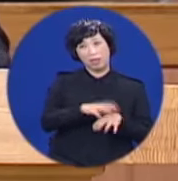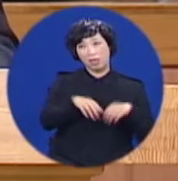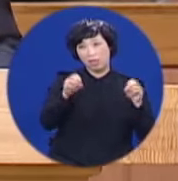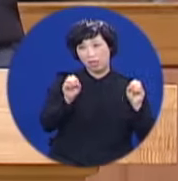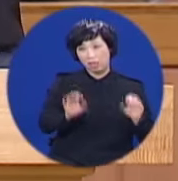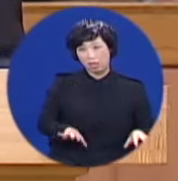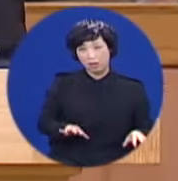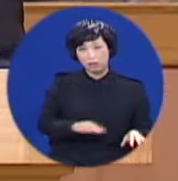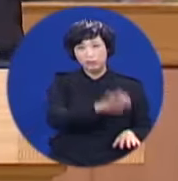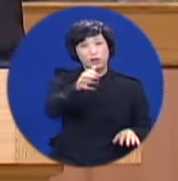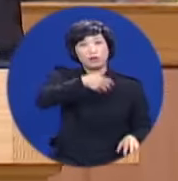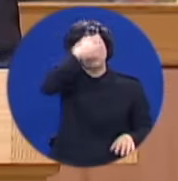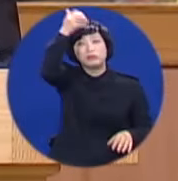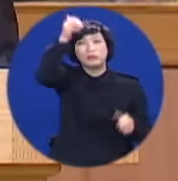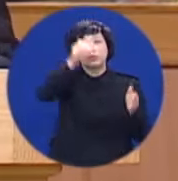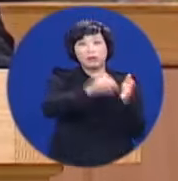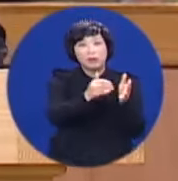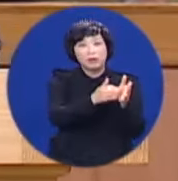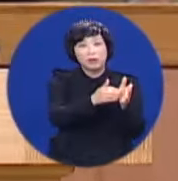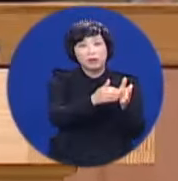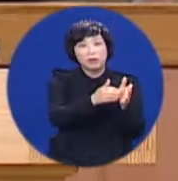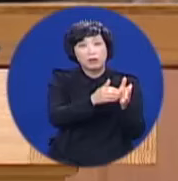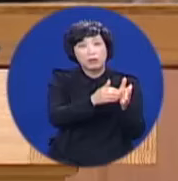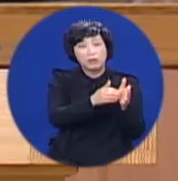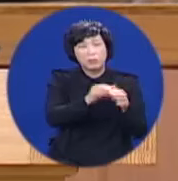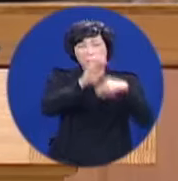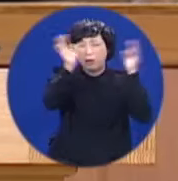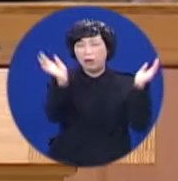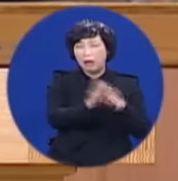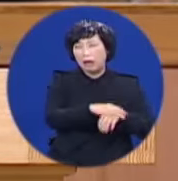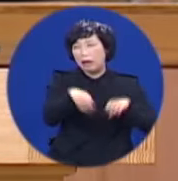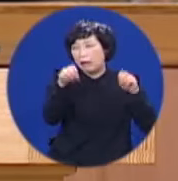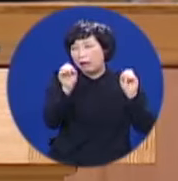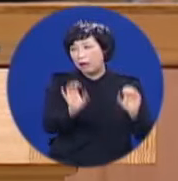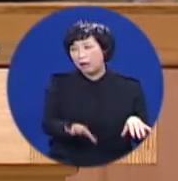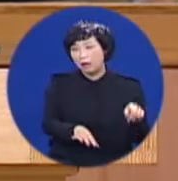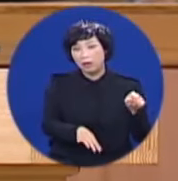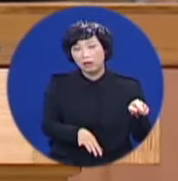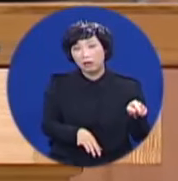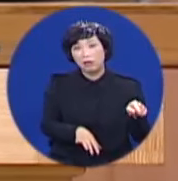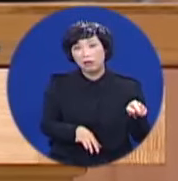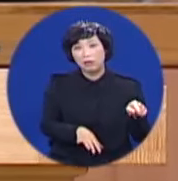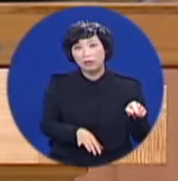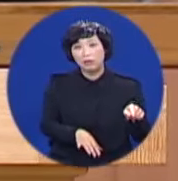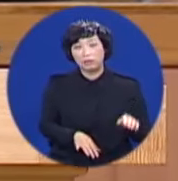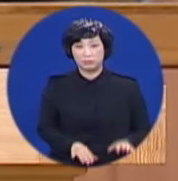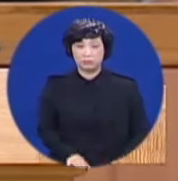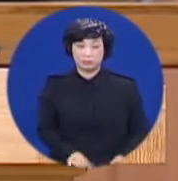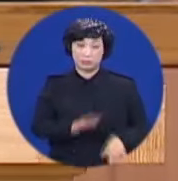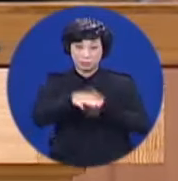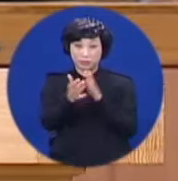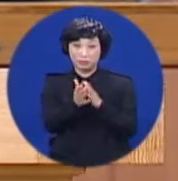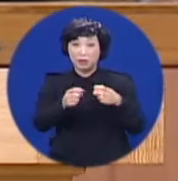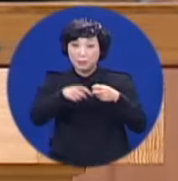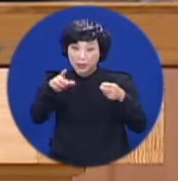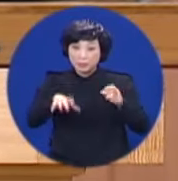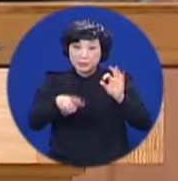우리의 꿈도 끝났다. 다 끝났다. 그래서 마가복음